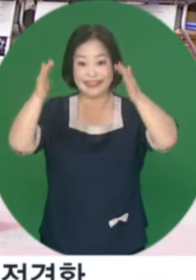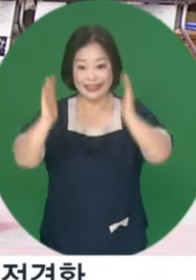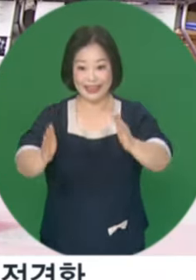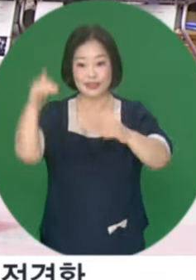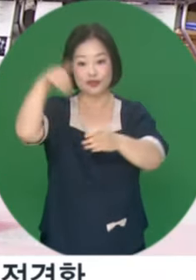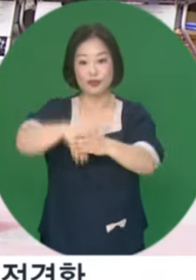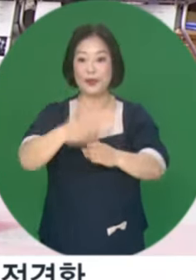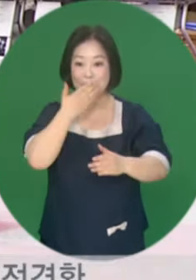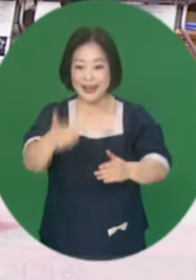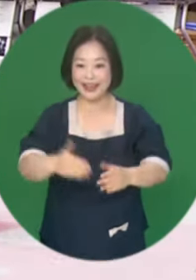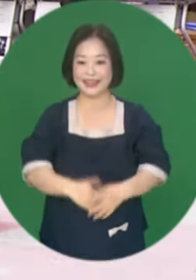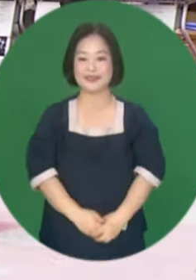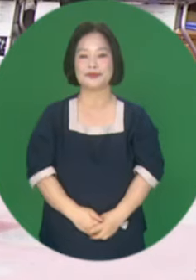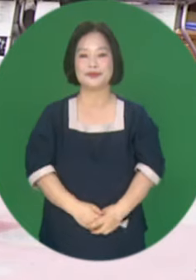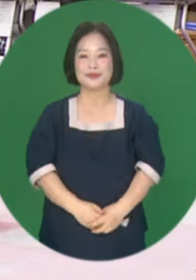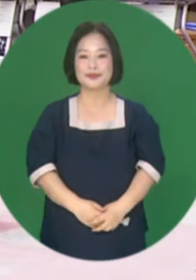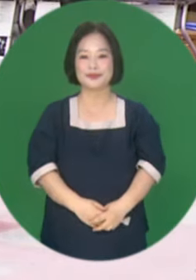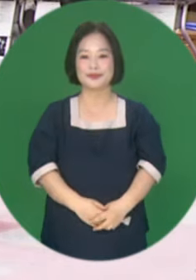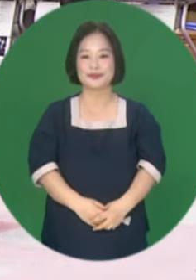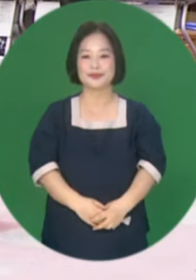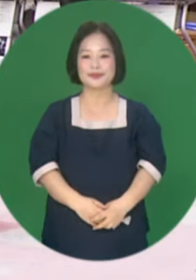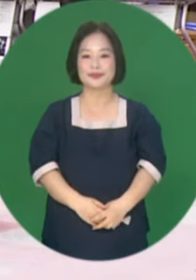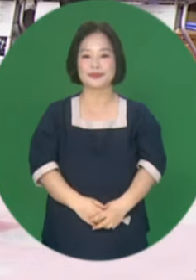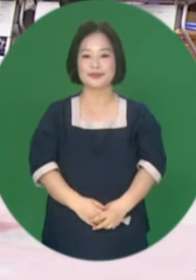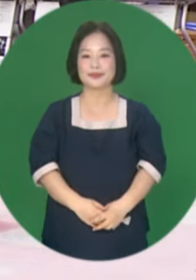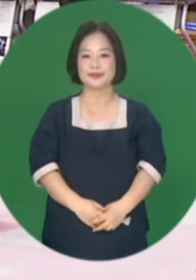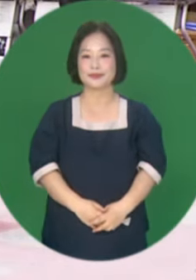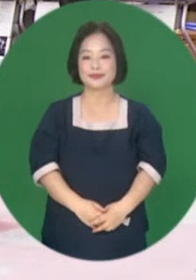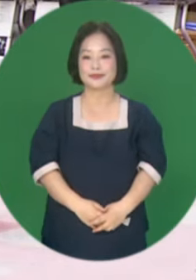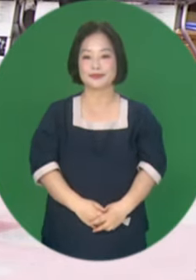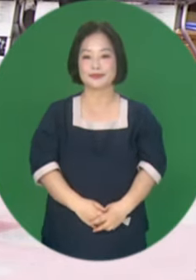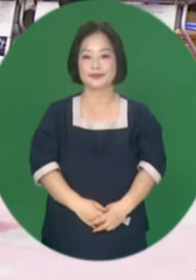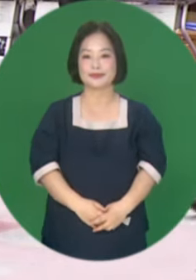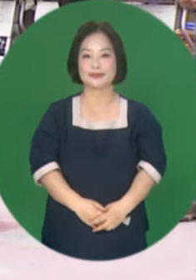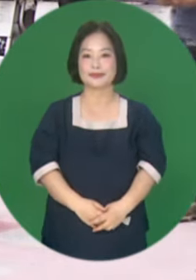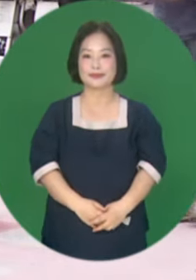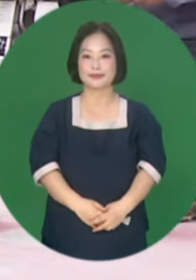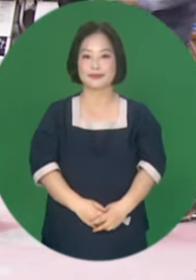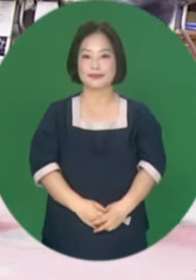수 있습니다. 지금까지 전주 효자 5동 사전투표소에서 연합뉴스TV 엄승현입니다.